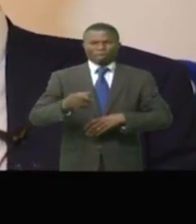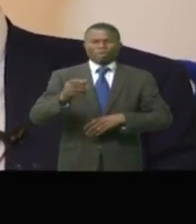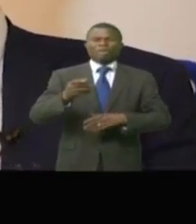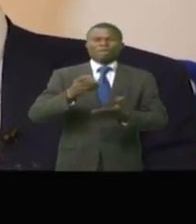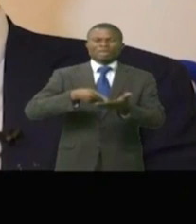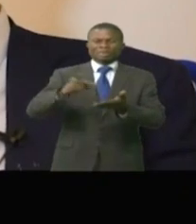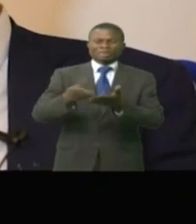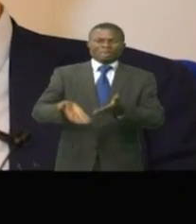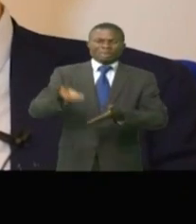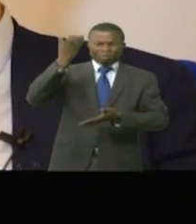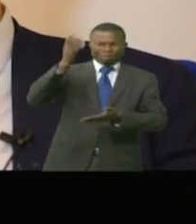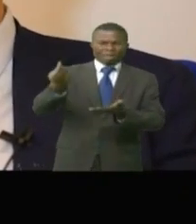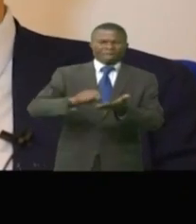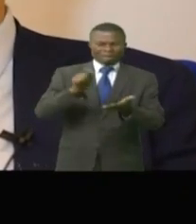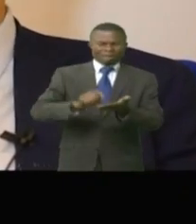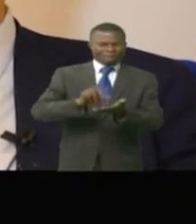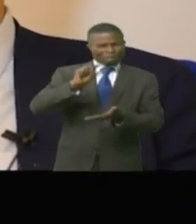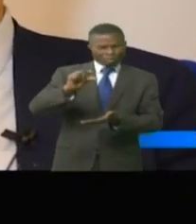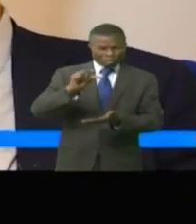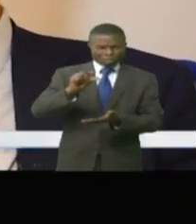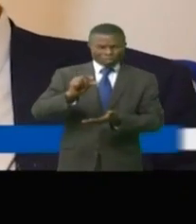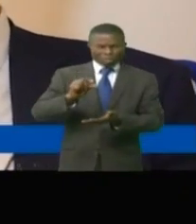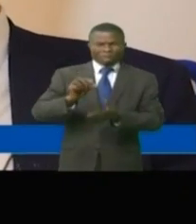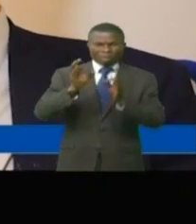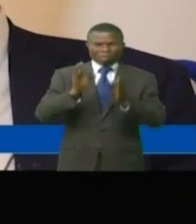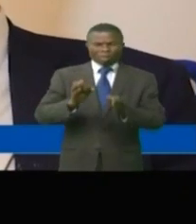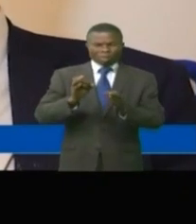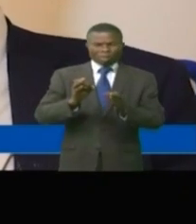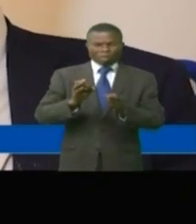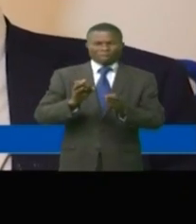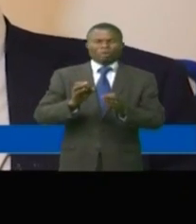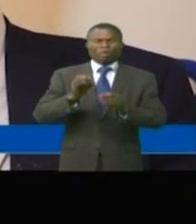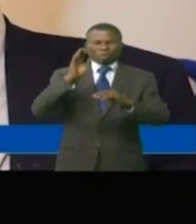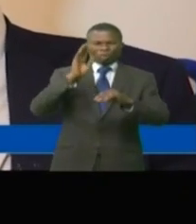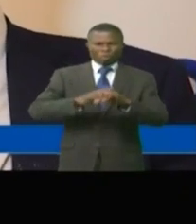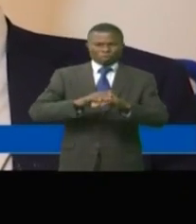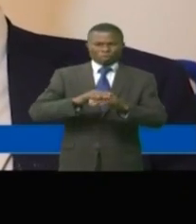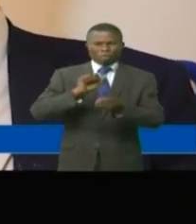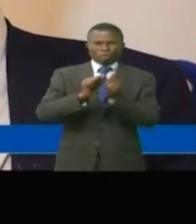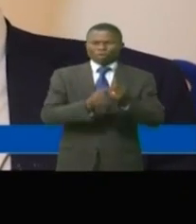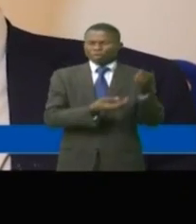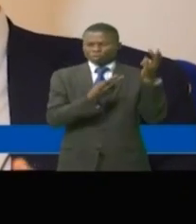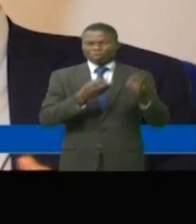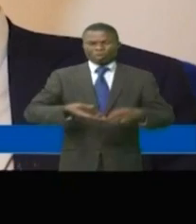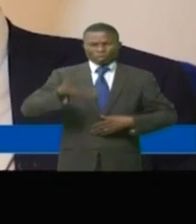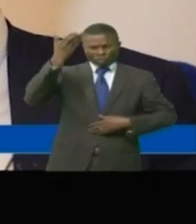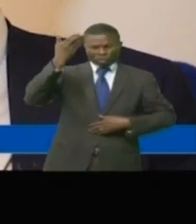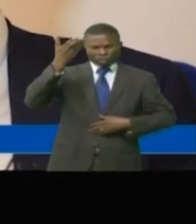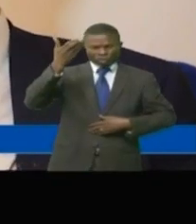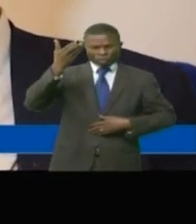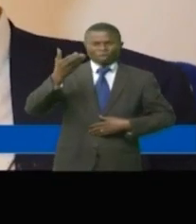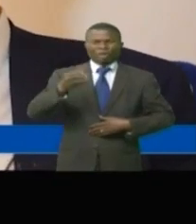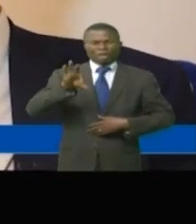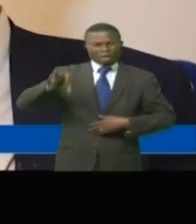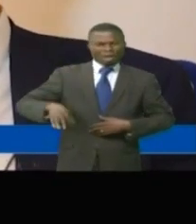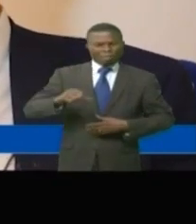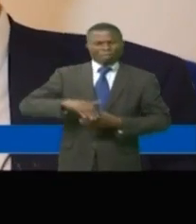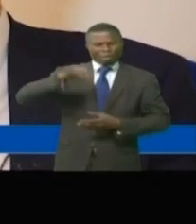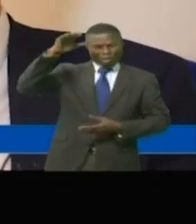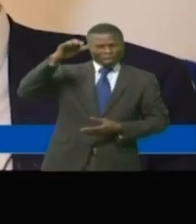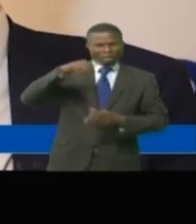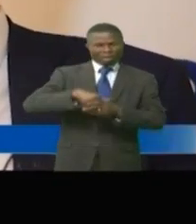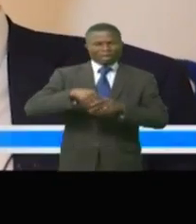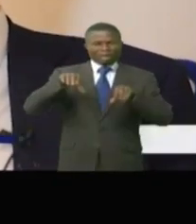plus, des taxes en plus, donc en fait c'est plus on intègre dans la chaîne de valeur, plus il y a de l'argent qui reste dans l'économie congolaise